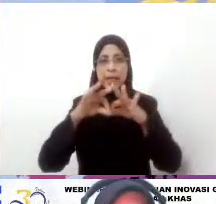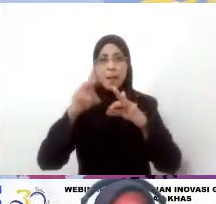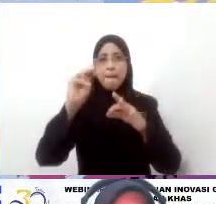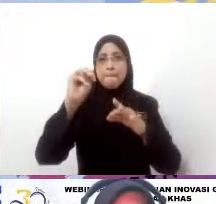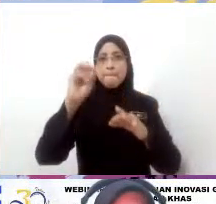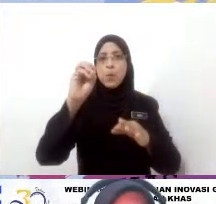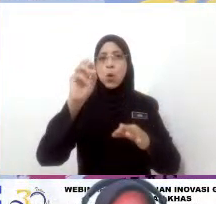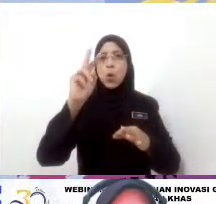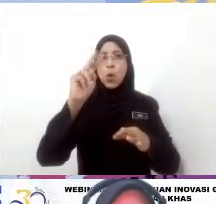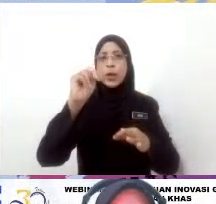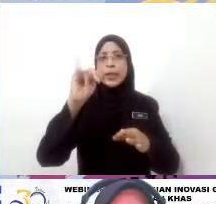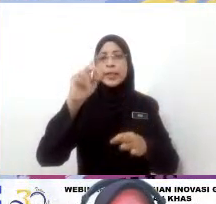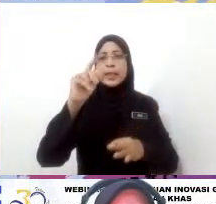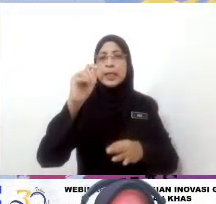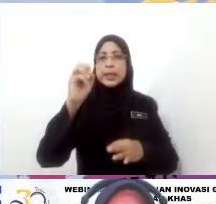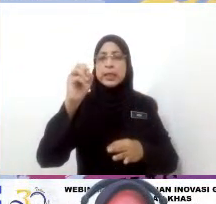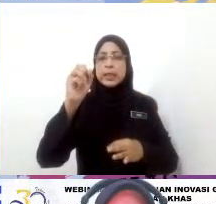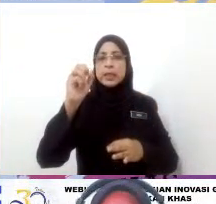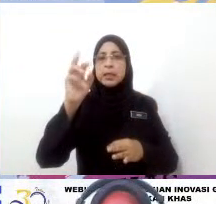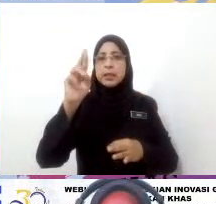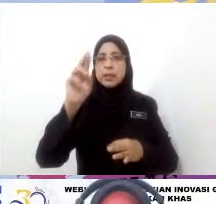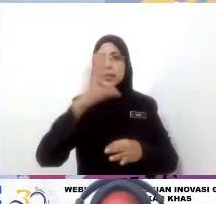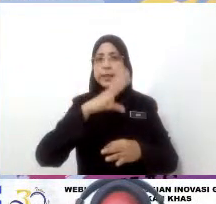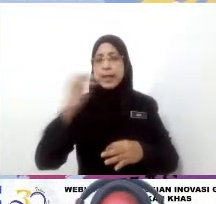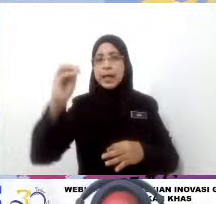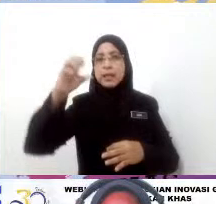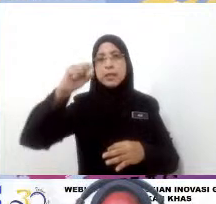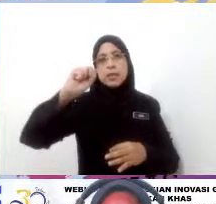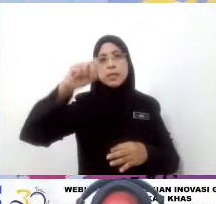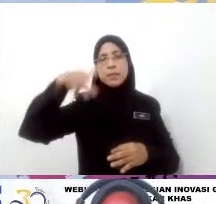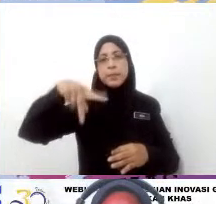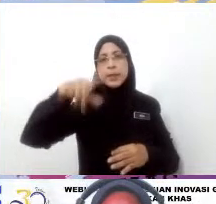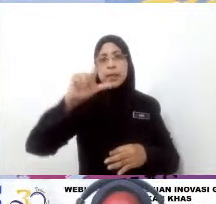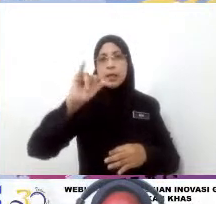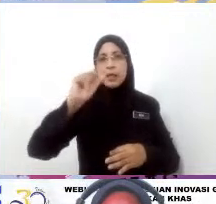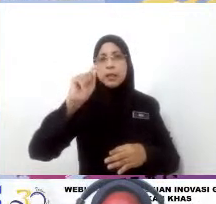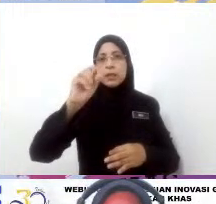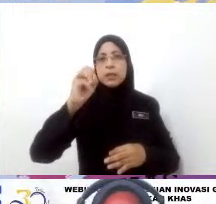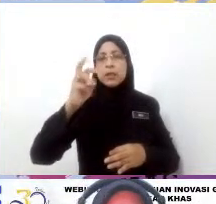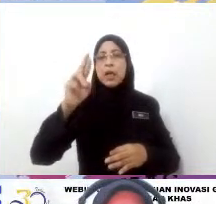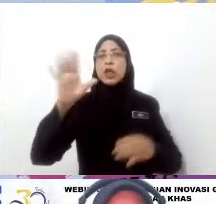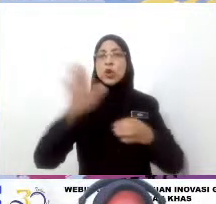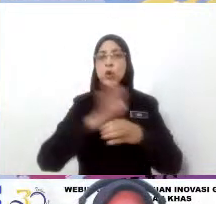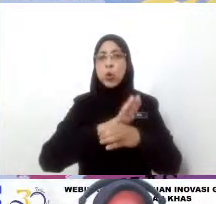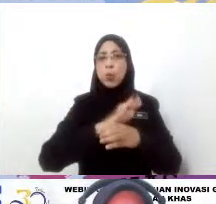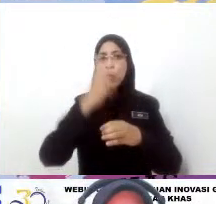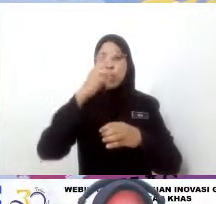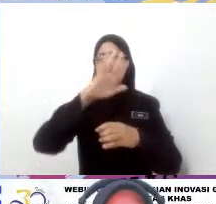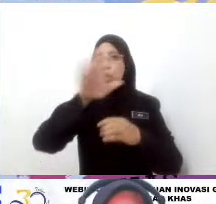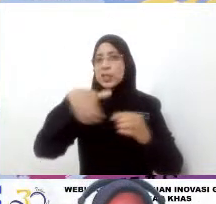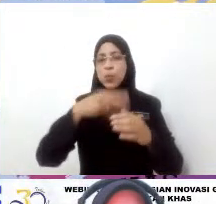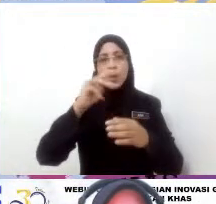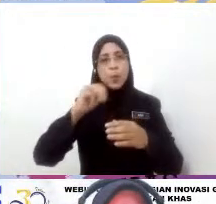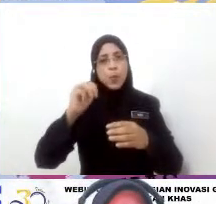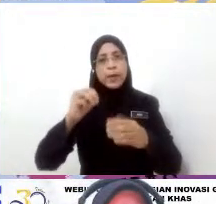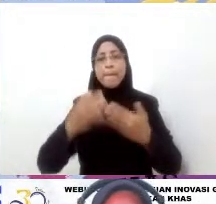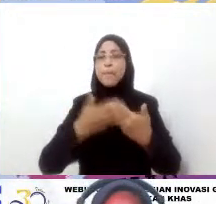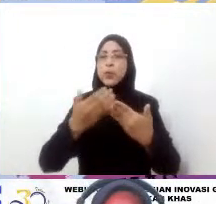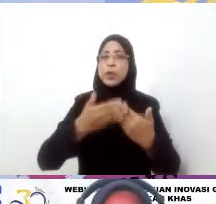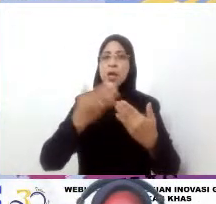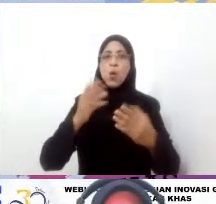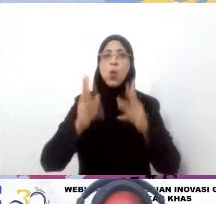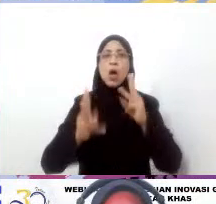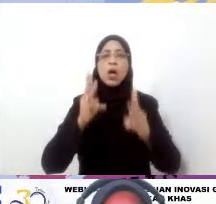Jadi apa yang kami buat sekarang ni dekat sekolah, yang MD tu kita cuma tambah baris je yang dekat belakang